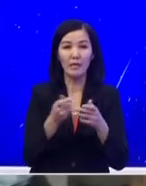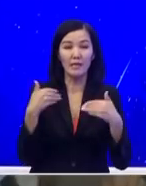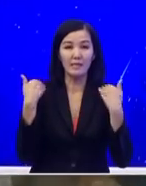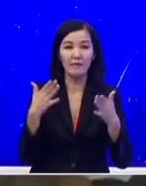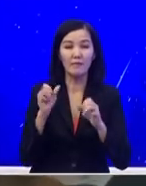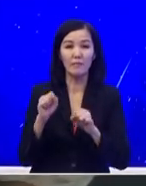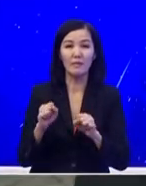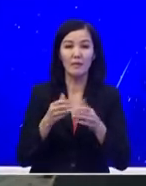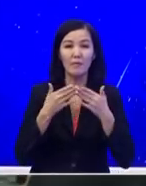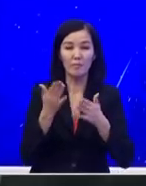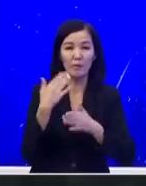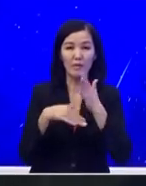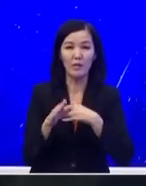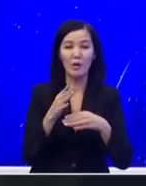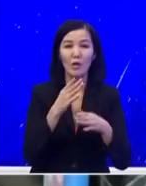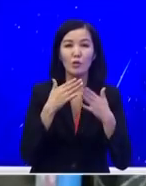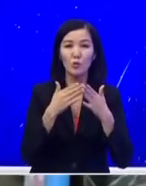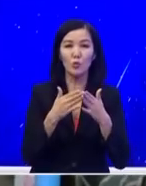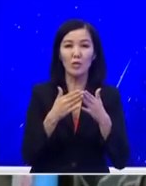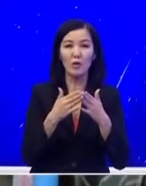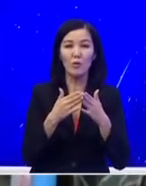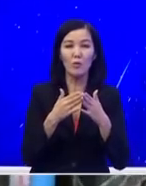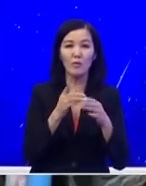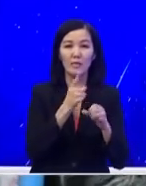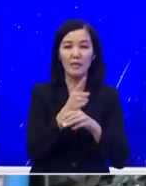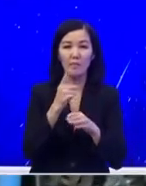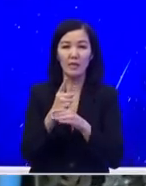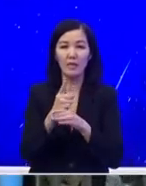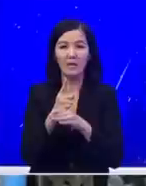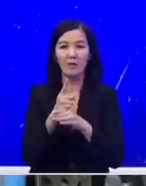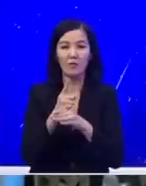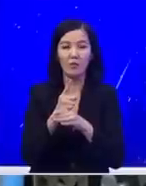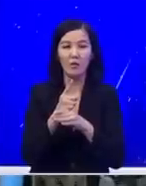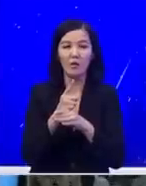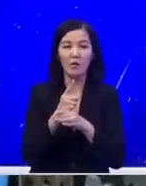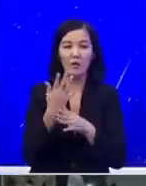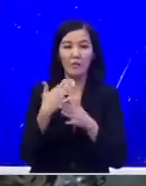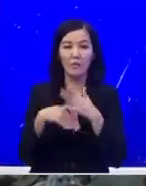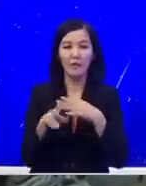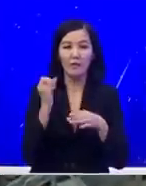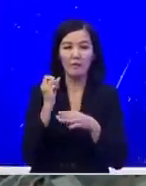для спасаемых беженцев карантинные суда, он заблокирует высадки мигрантов на берег.